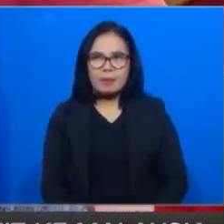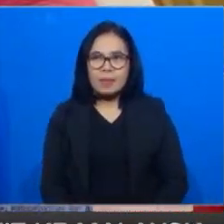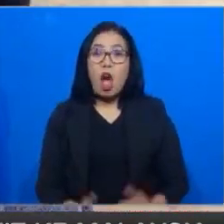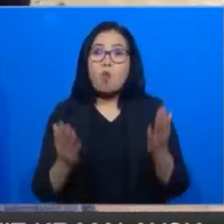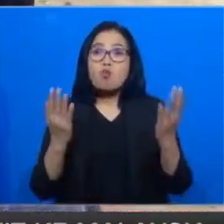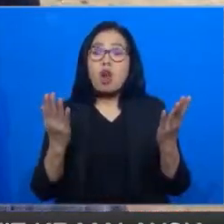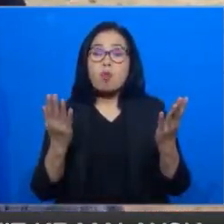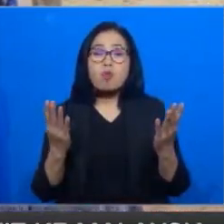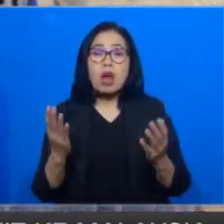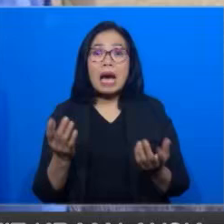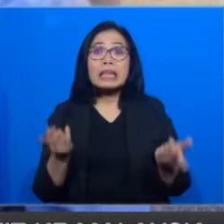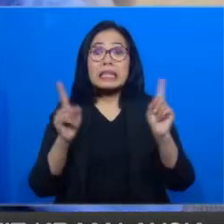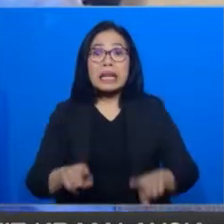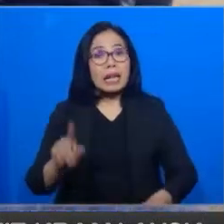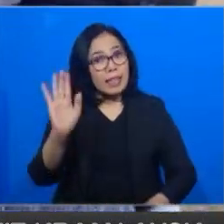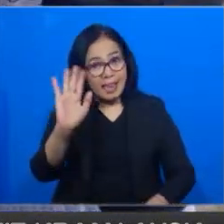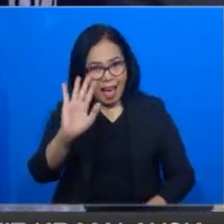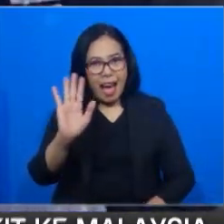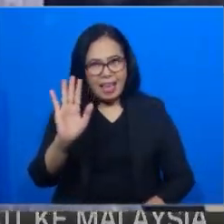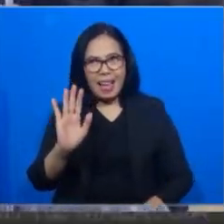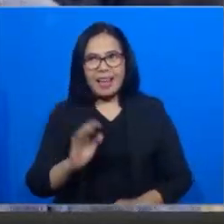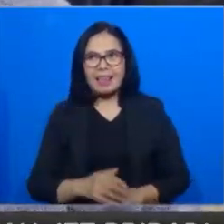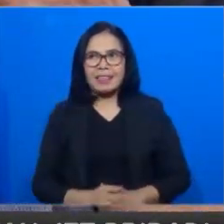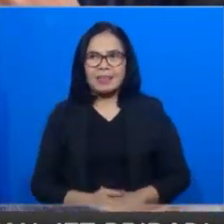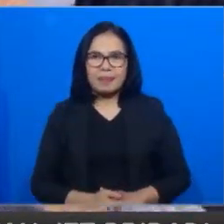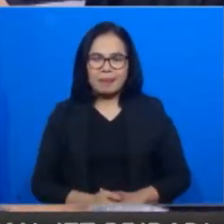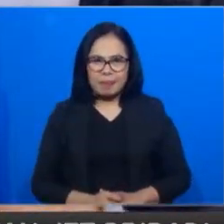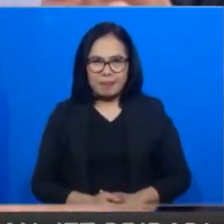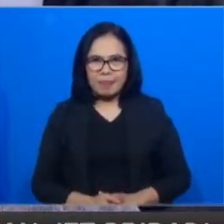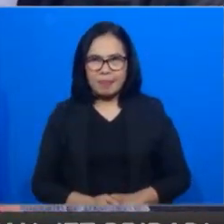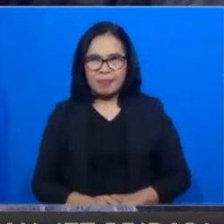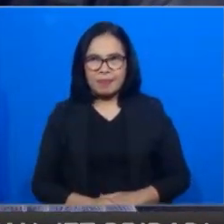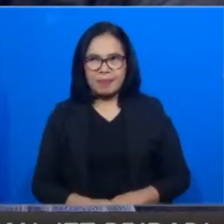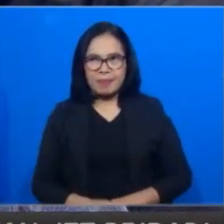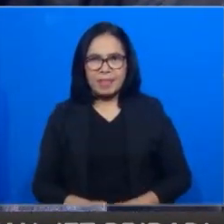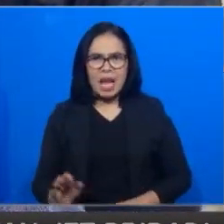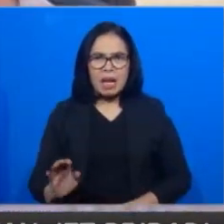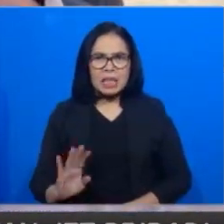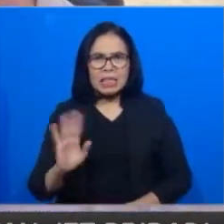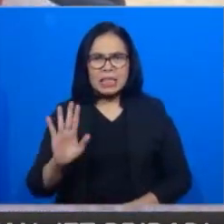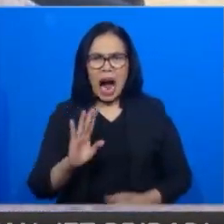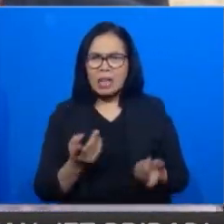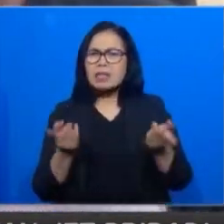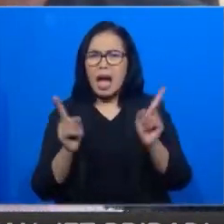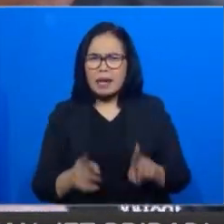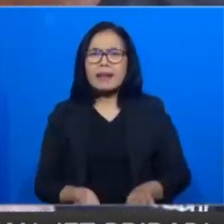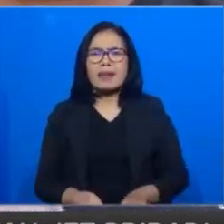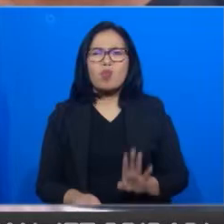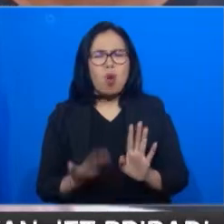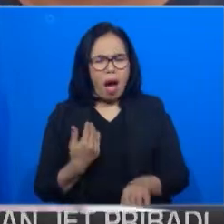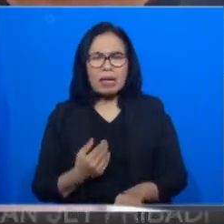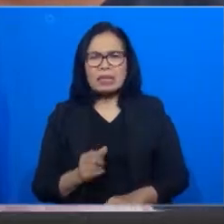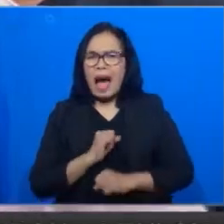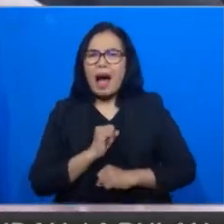terjadi ya? Iya, mudah-mudahan ini cuma berita-berita aja kayak gitu, jangan sampai terjadi Pak. Seperti kapal mabur